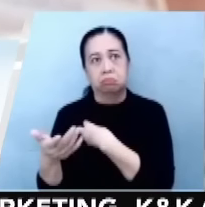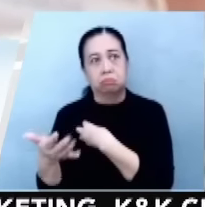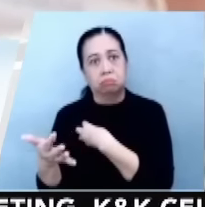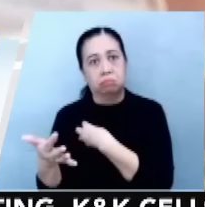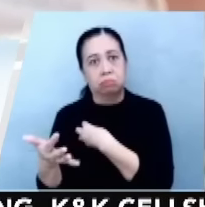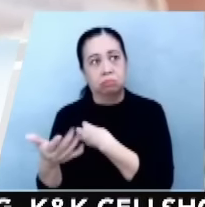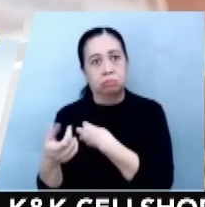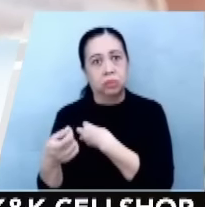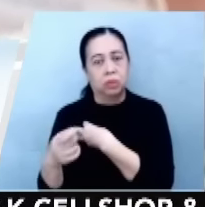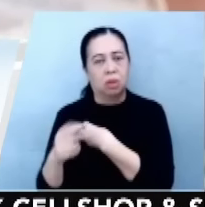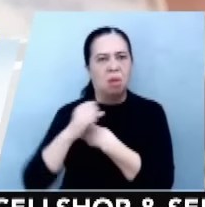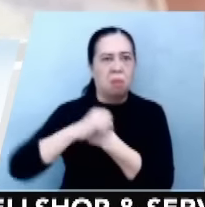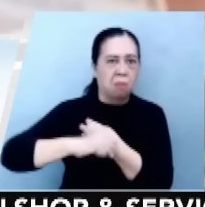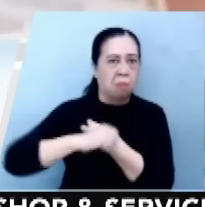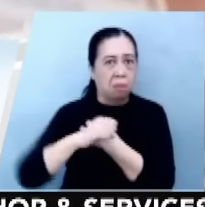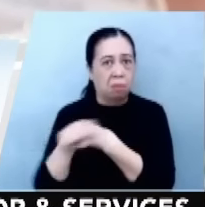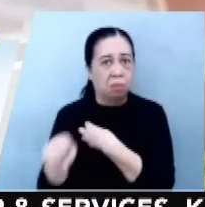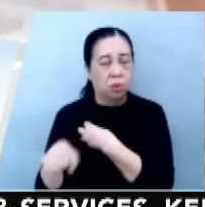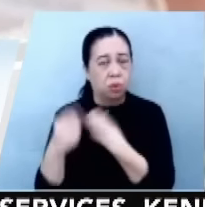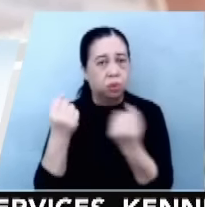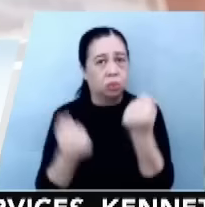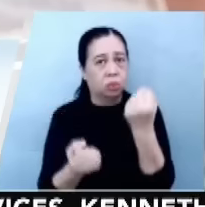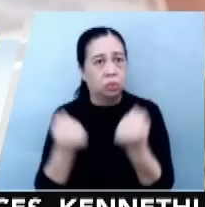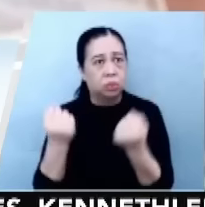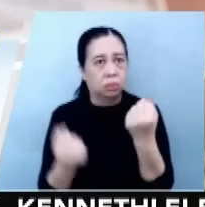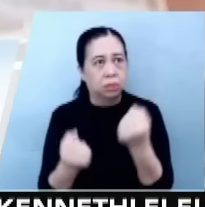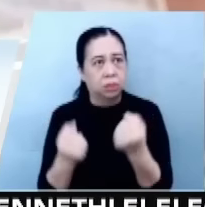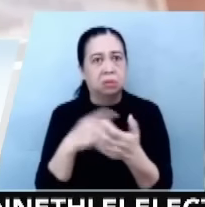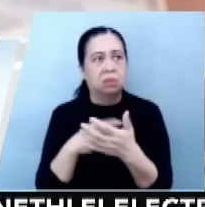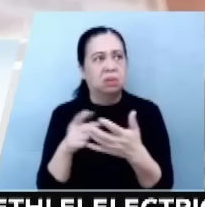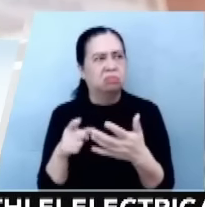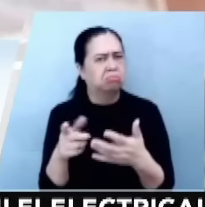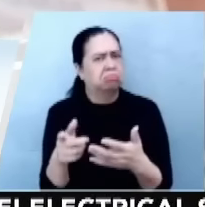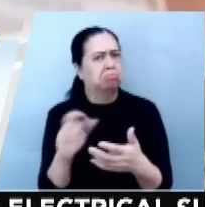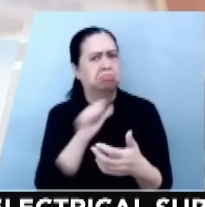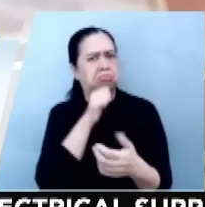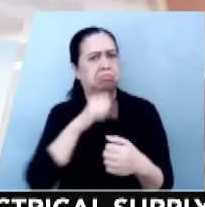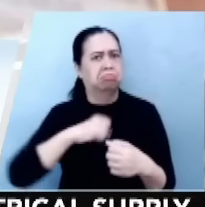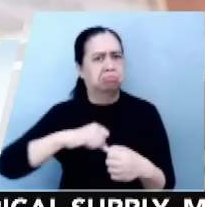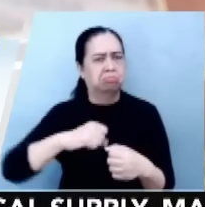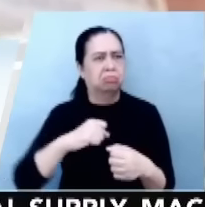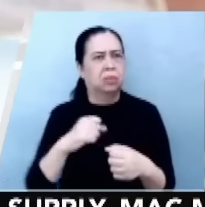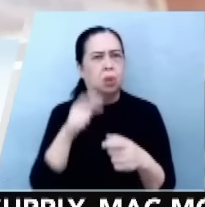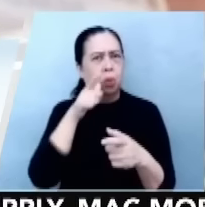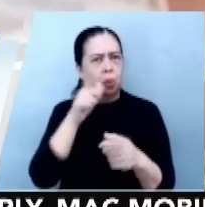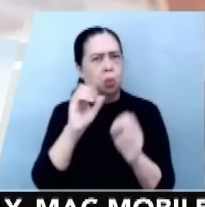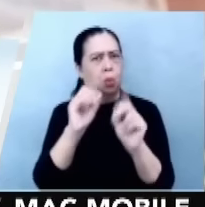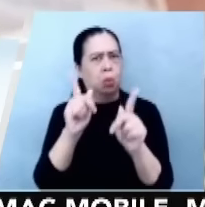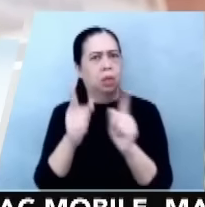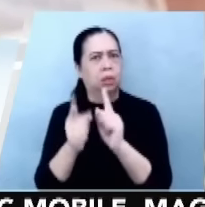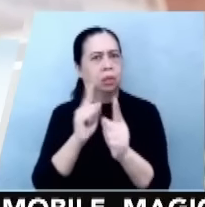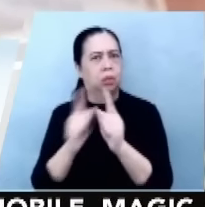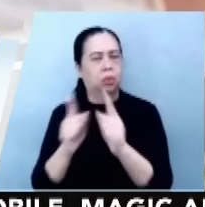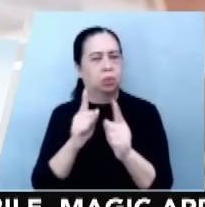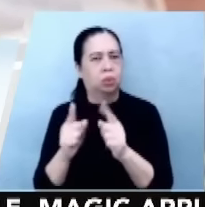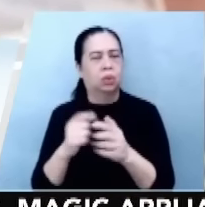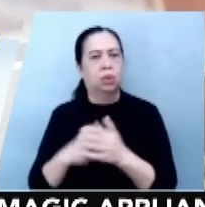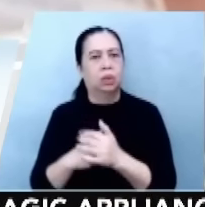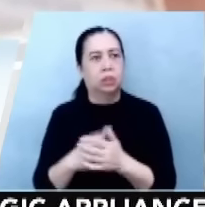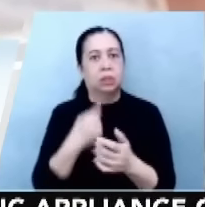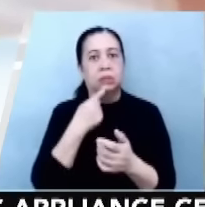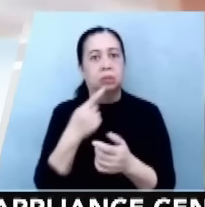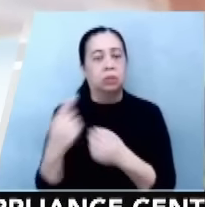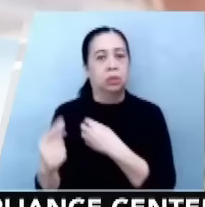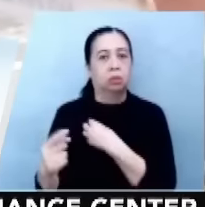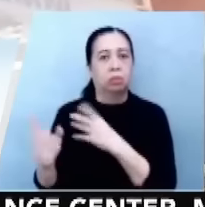nagre-resist daw ba yung driver, and they said hindi naman at maayos naman ang kausap, and though sabi ng police,